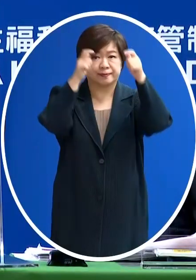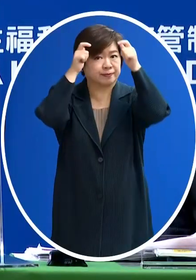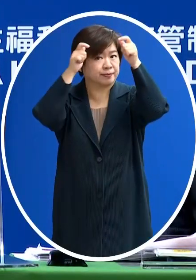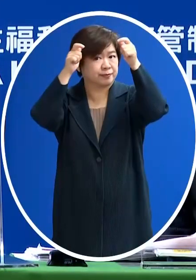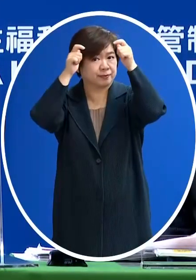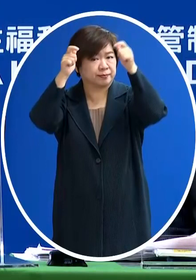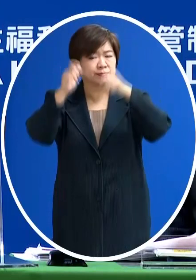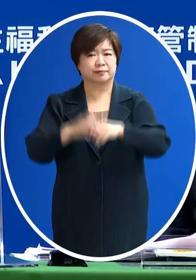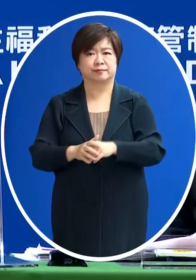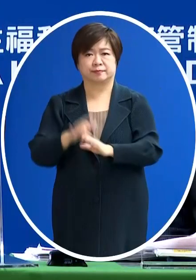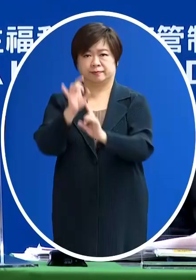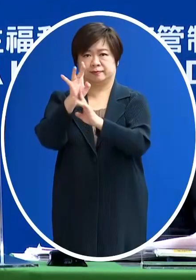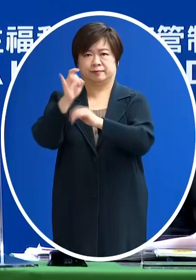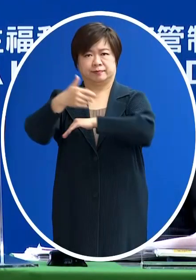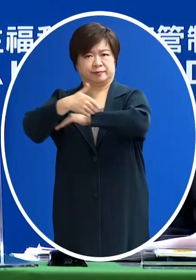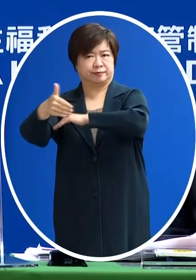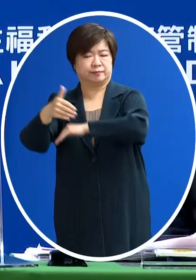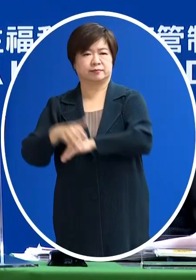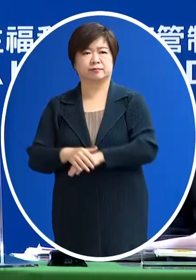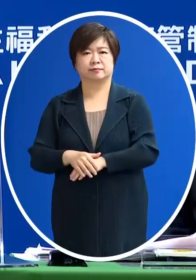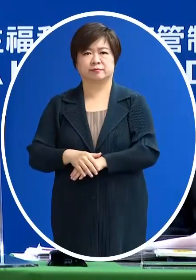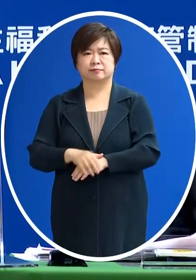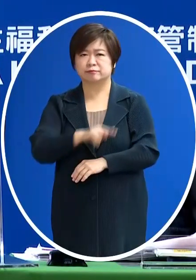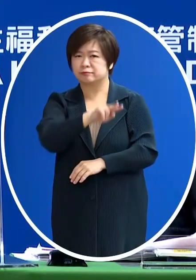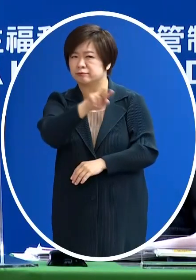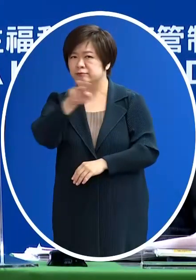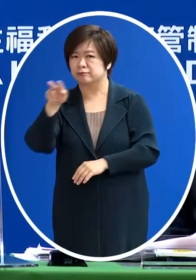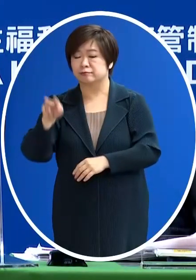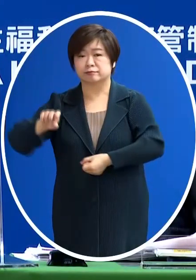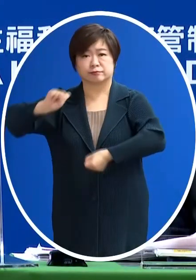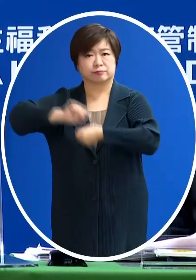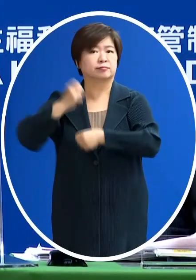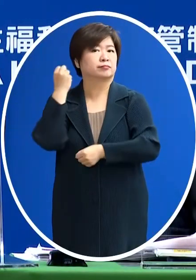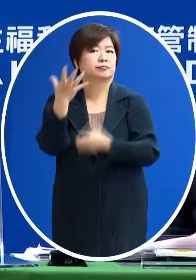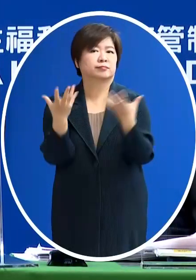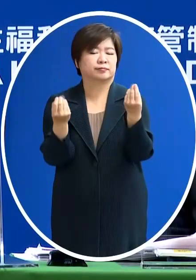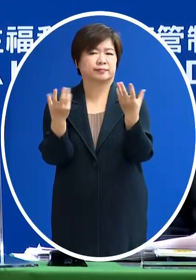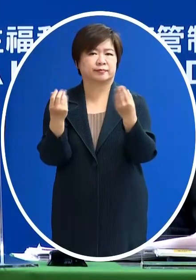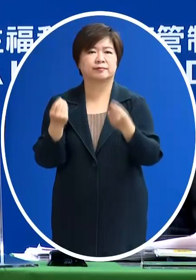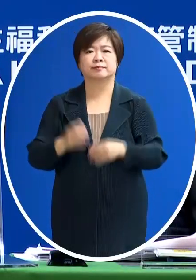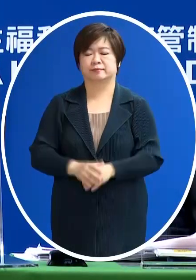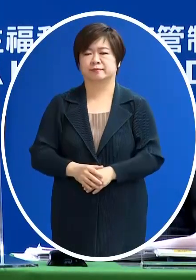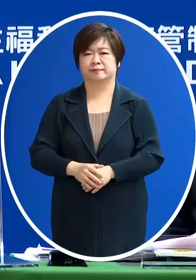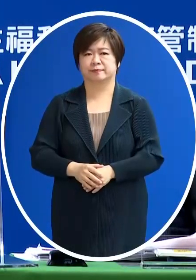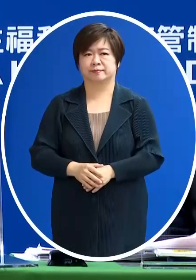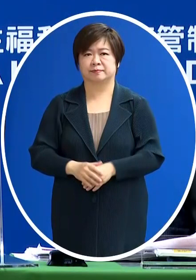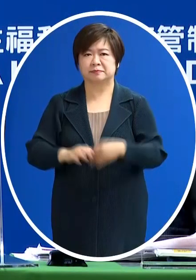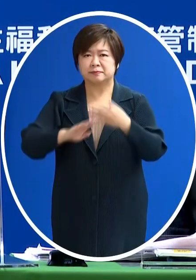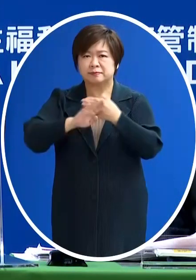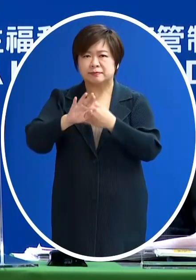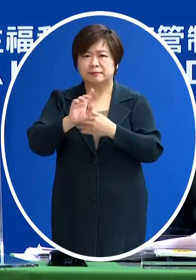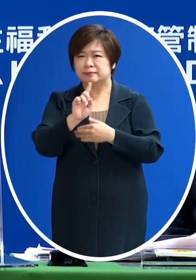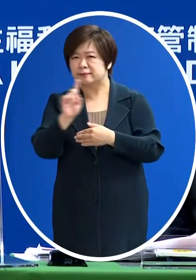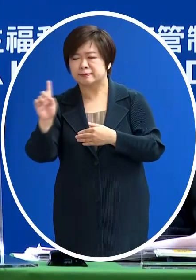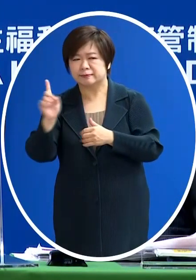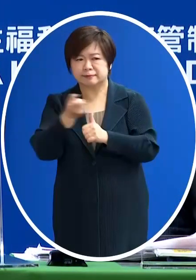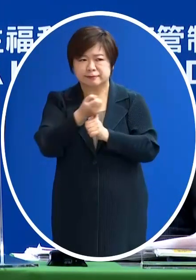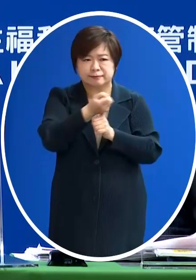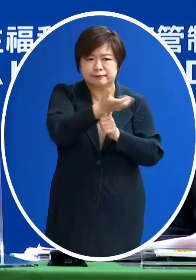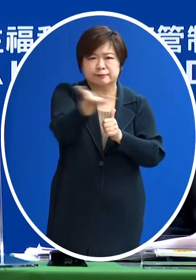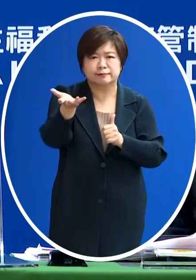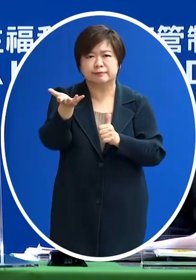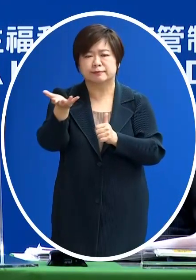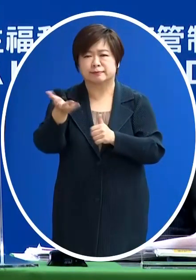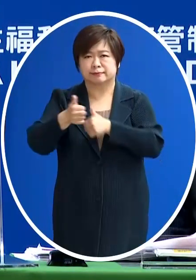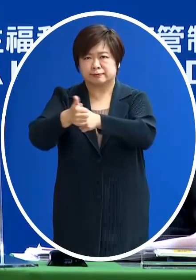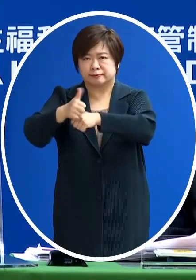雄、新竹县，看起来今天没有新增的，这些新增的其他的县或是没有